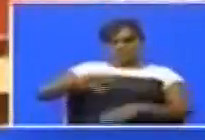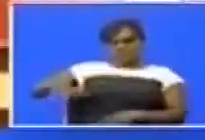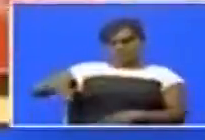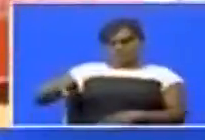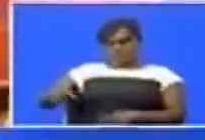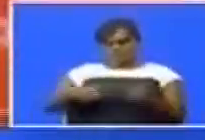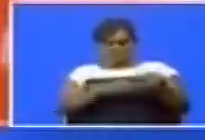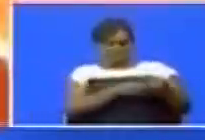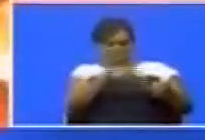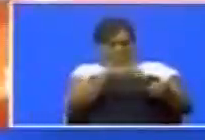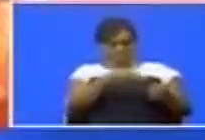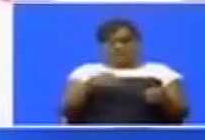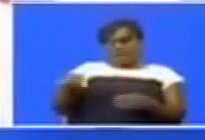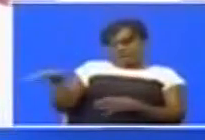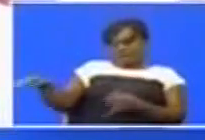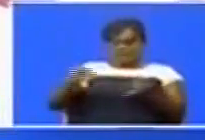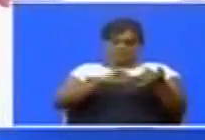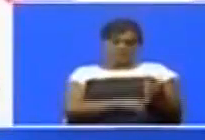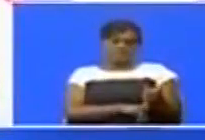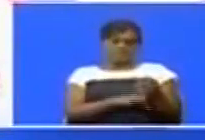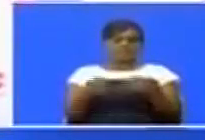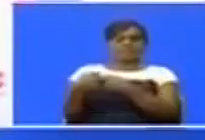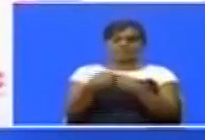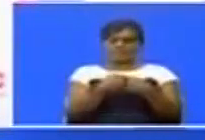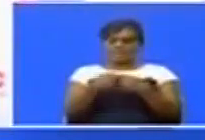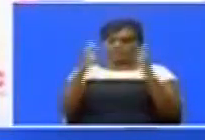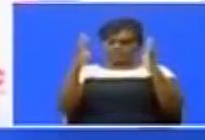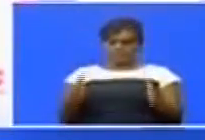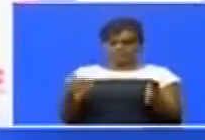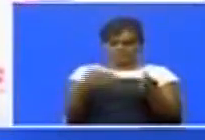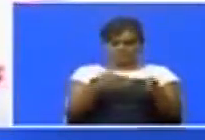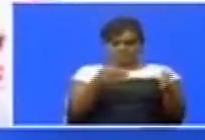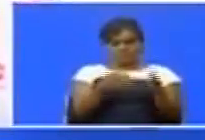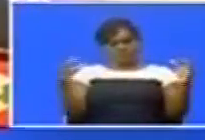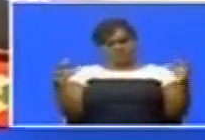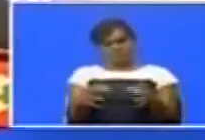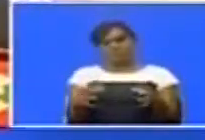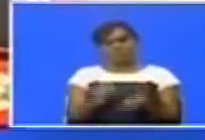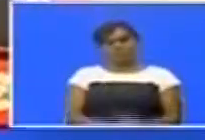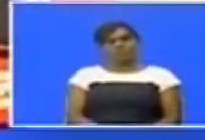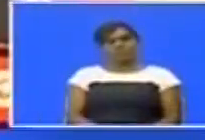la ukeketaji na ndoa za mapema zilitajwa kuwa changamoto zinazoonekana kutatiza jamii hiyo.